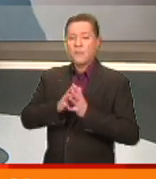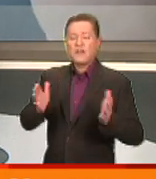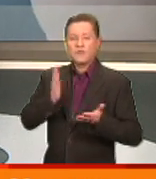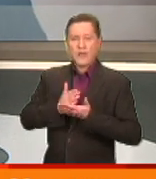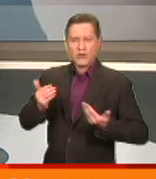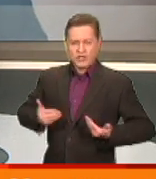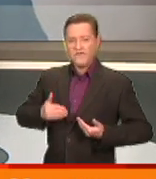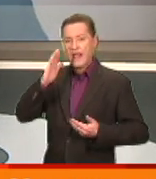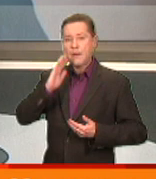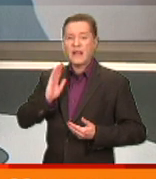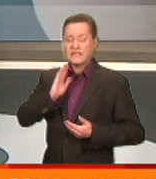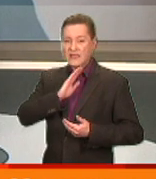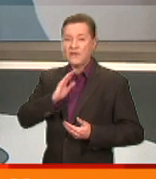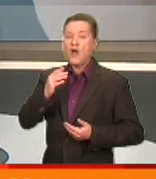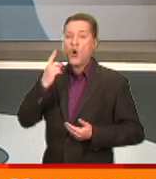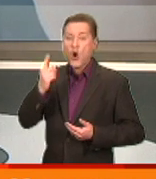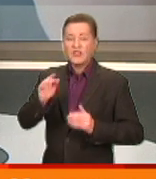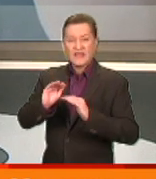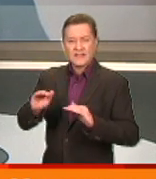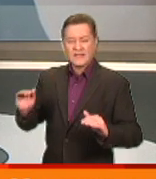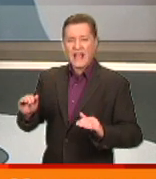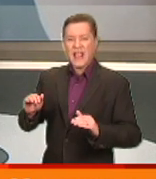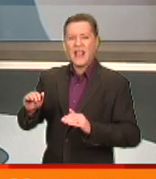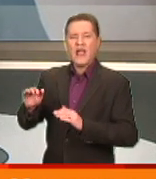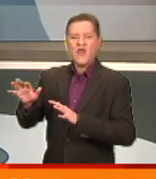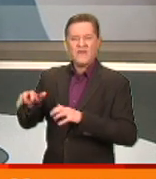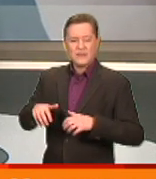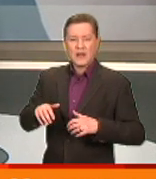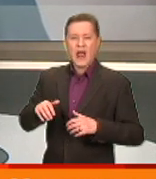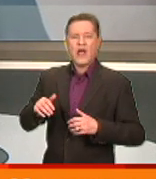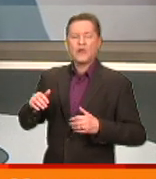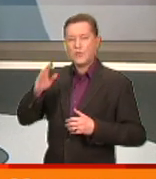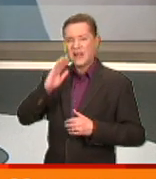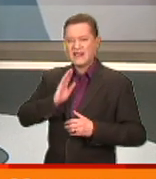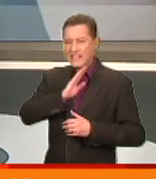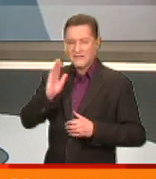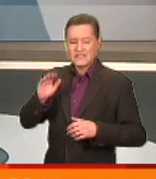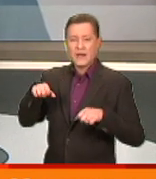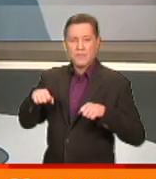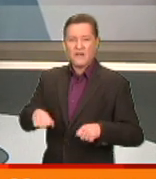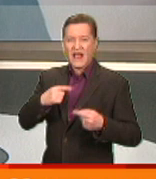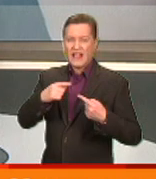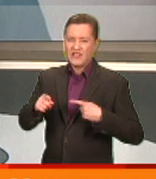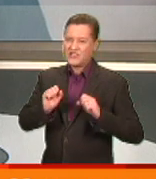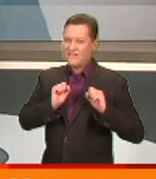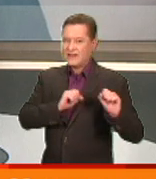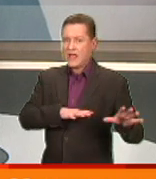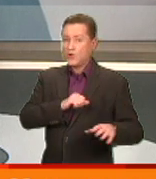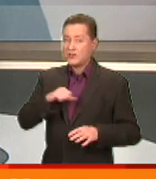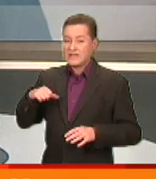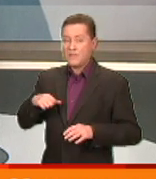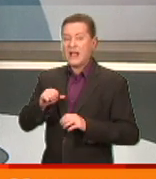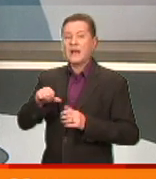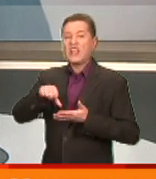живих батьків. У одних дітей відбирають через недбальство чи жорстоке поводження, інші віддають самі. Герої